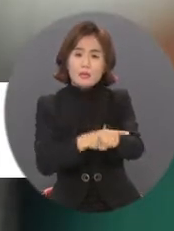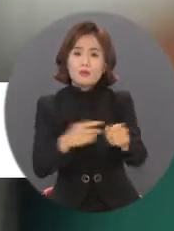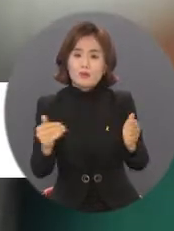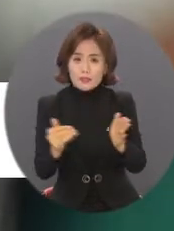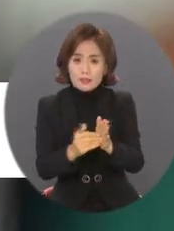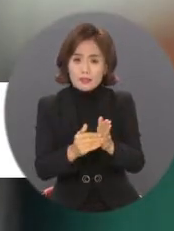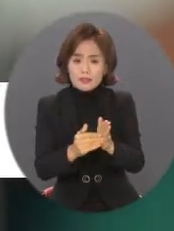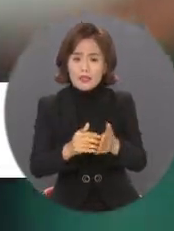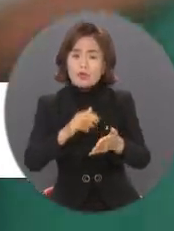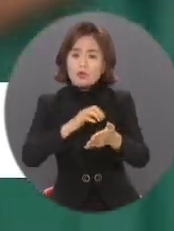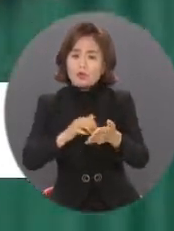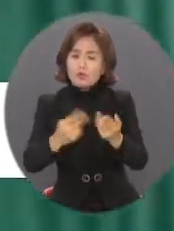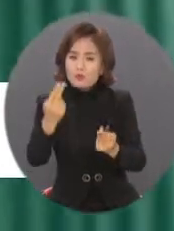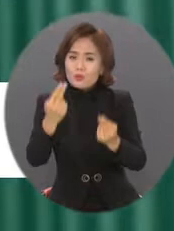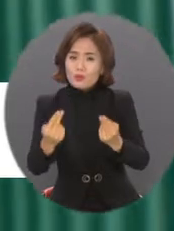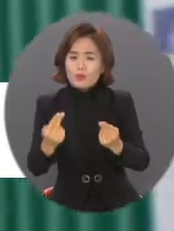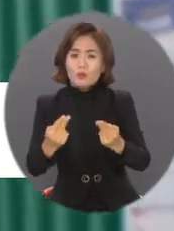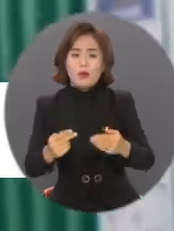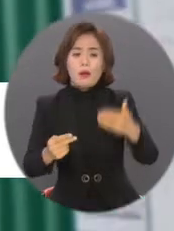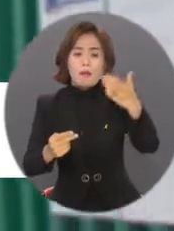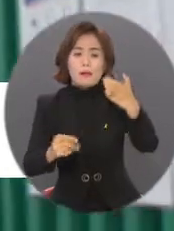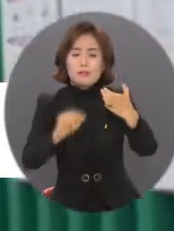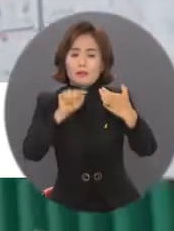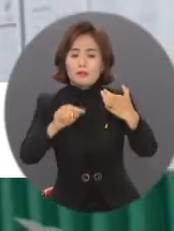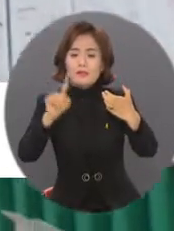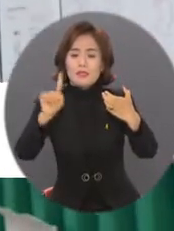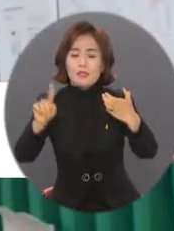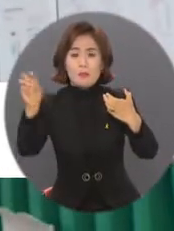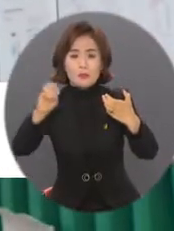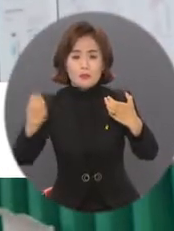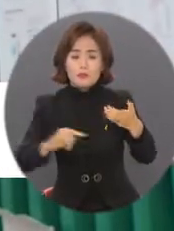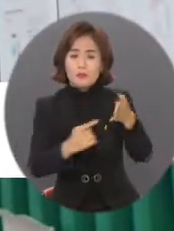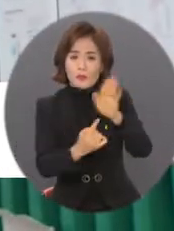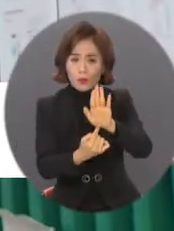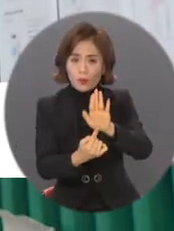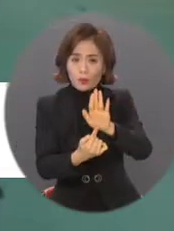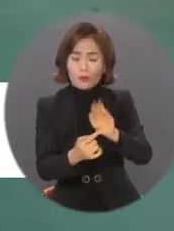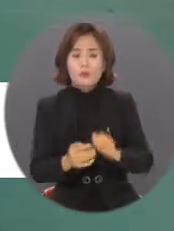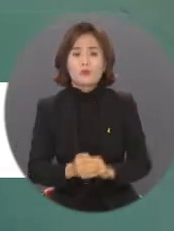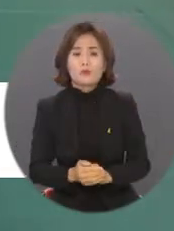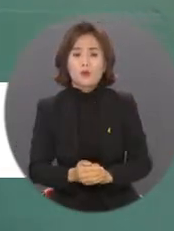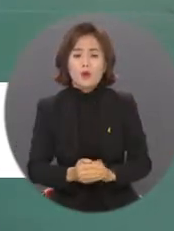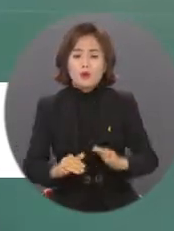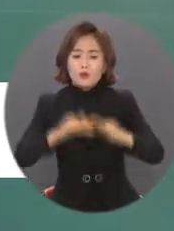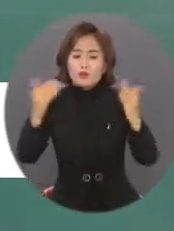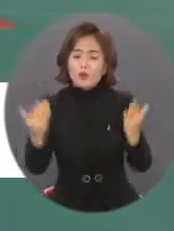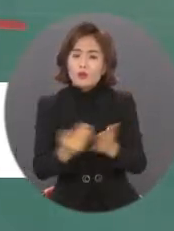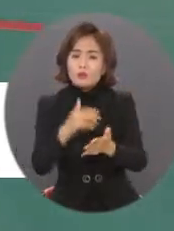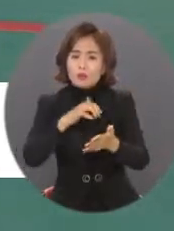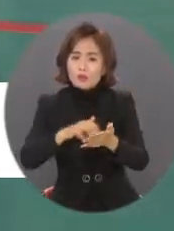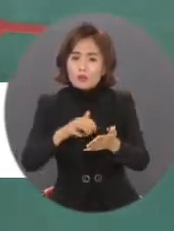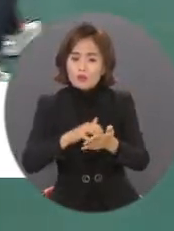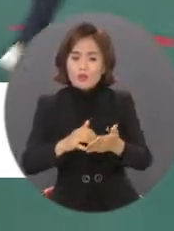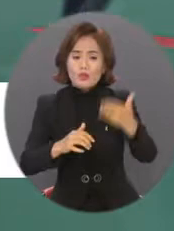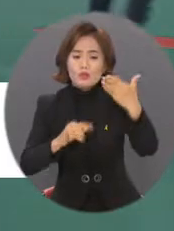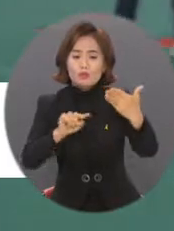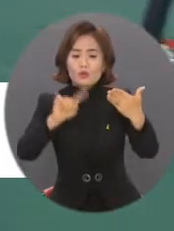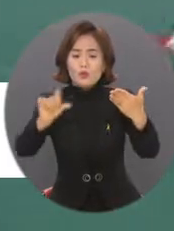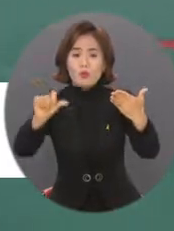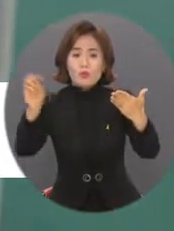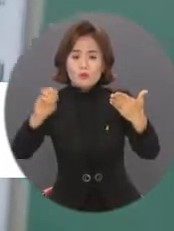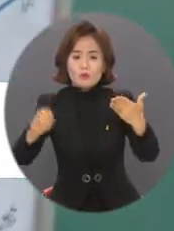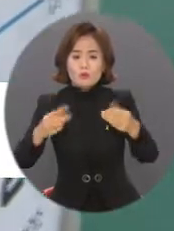맞춰 인구대비 접종 완료 유리 80.1% 를 기록하고 있고 전체 인구의 9.5% 는